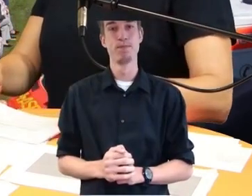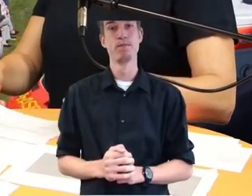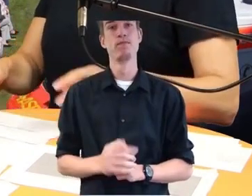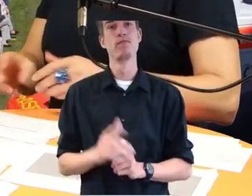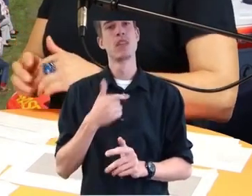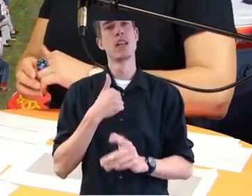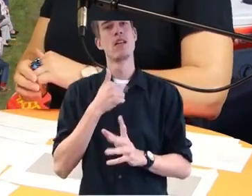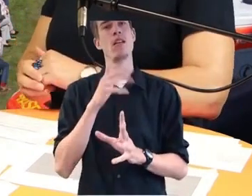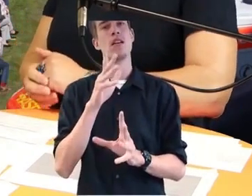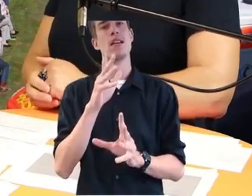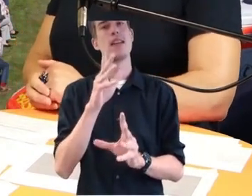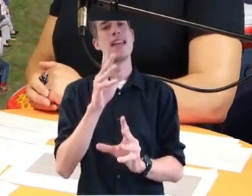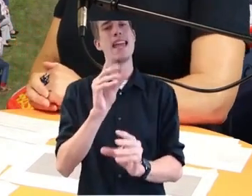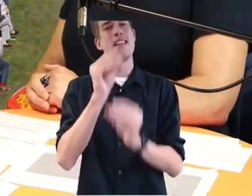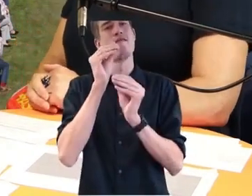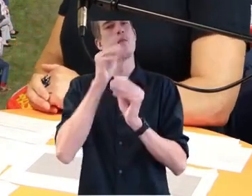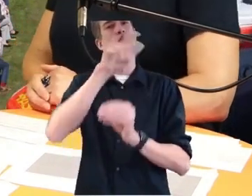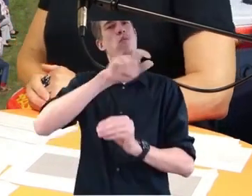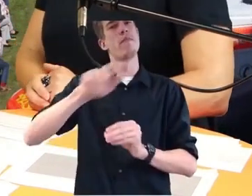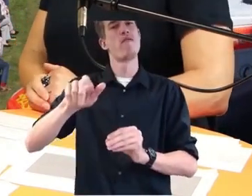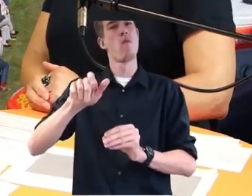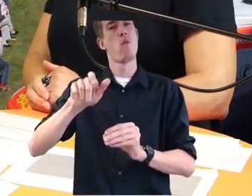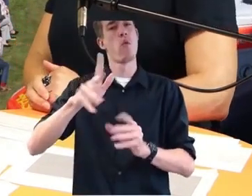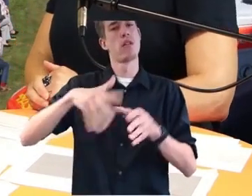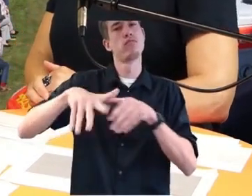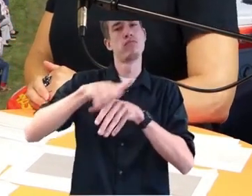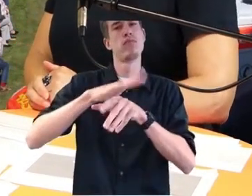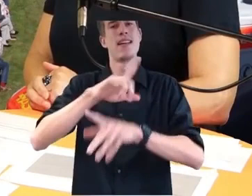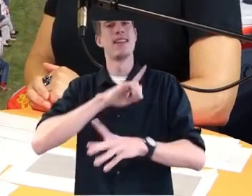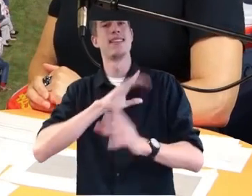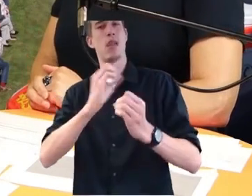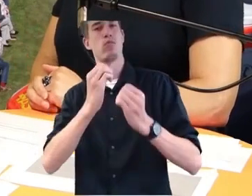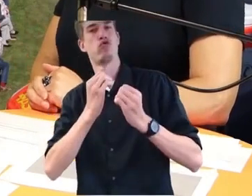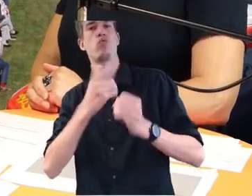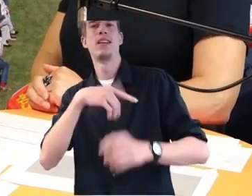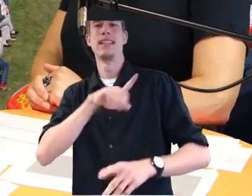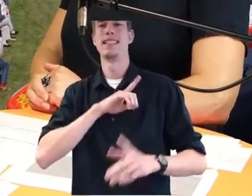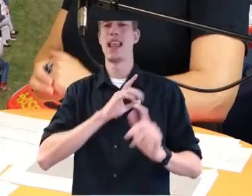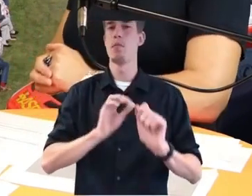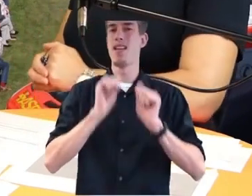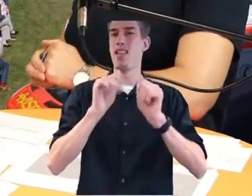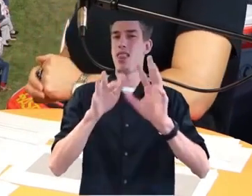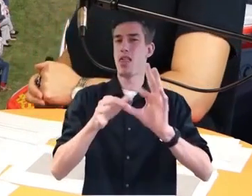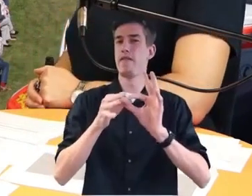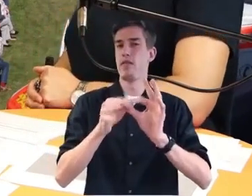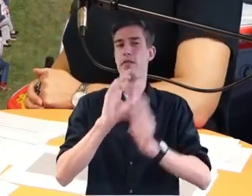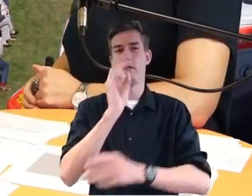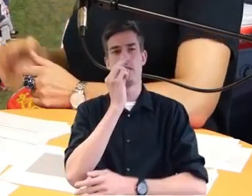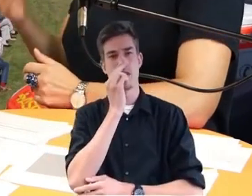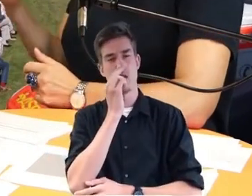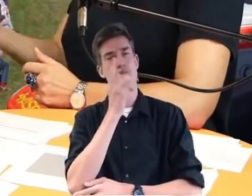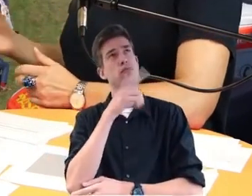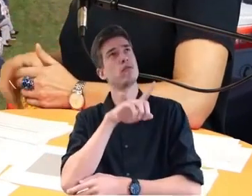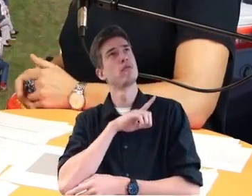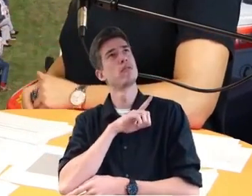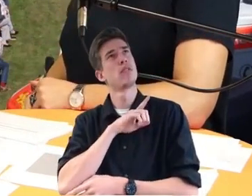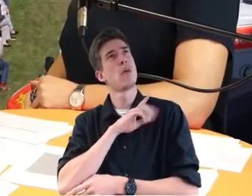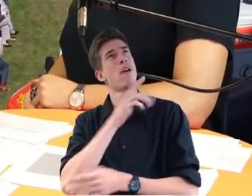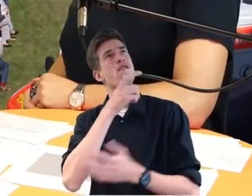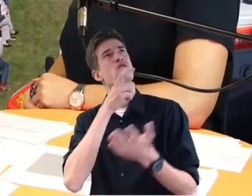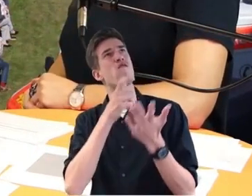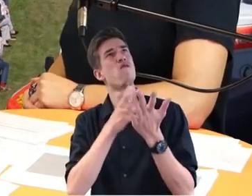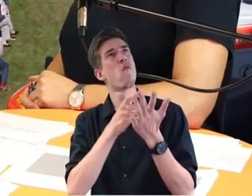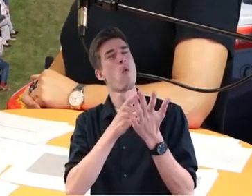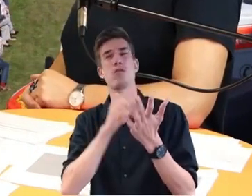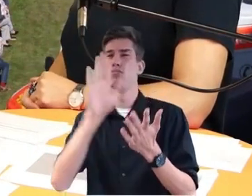Information der Bevölkerung, Selbstschutz, Selbsthilfe. Was muss ich mir denn unter dieser